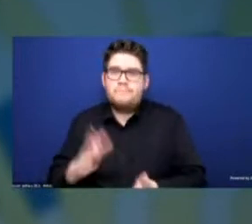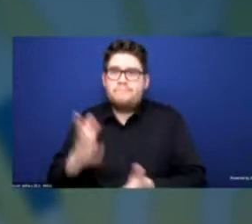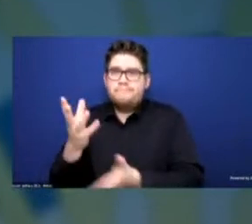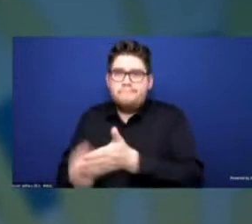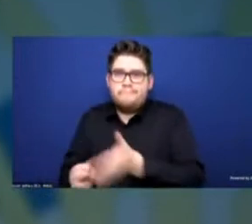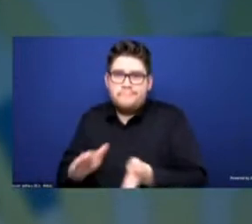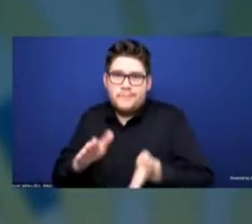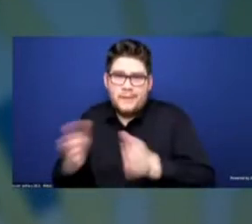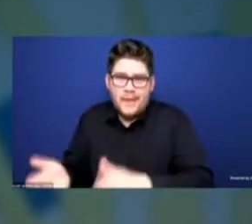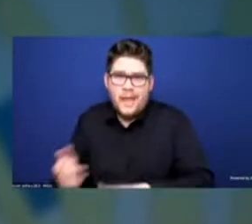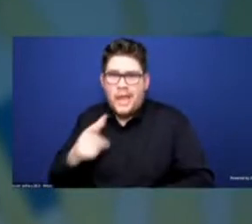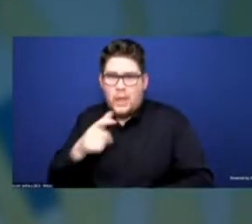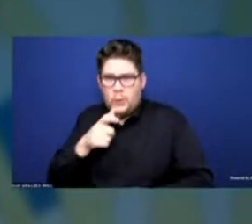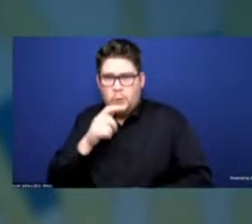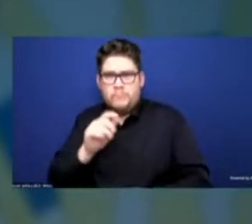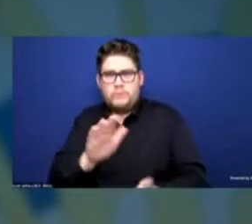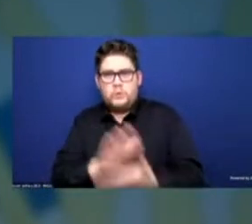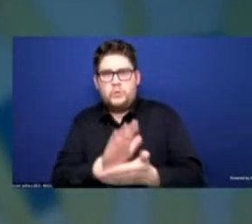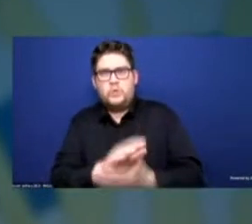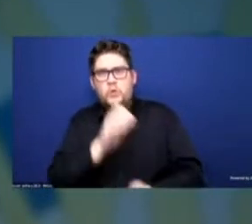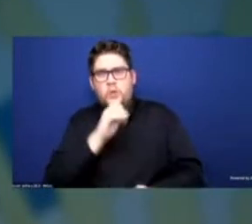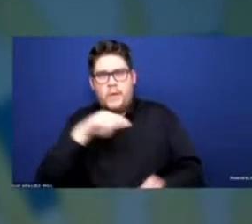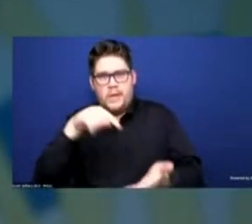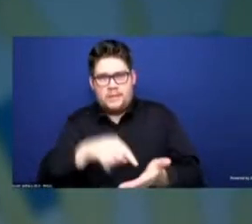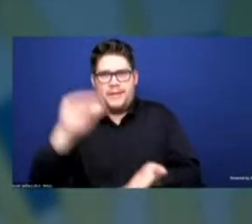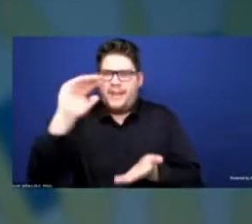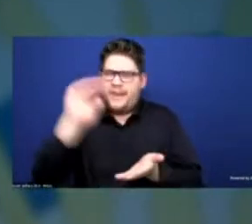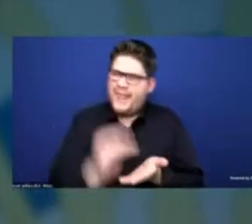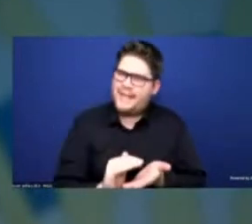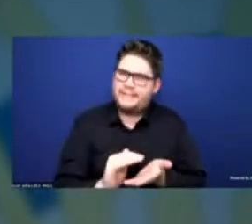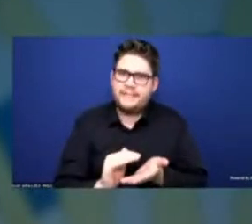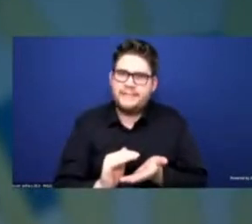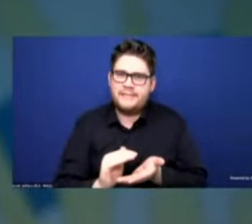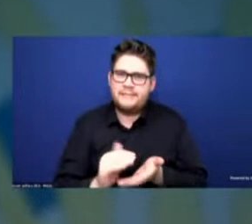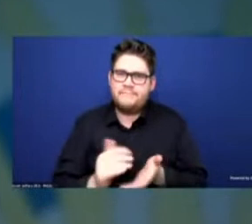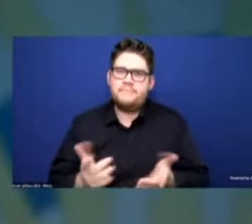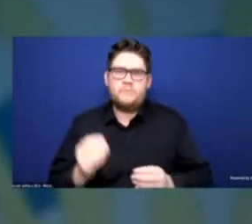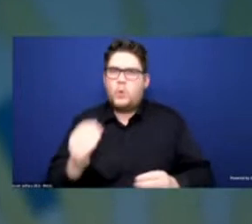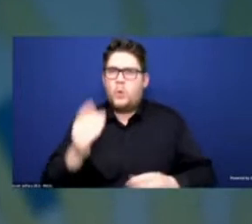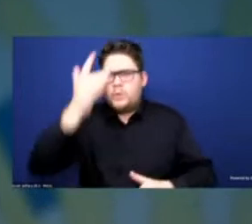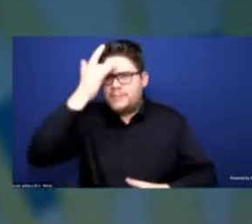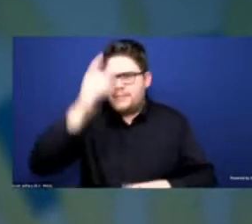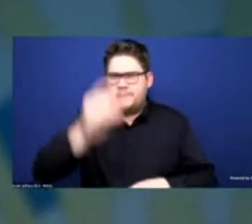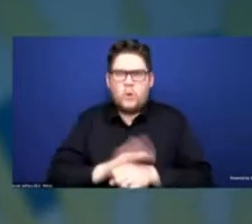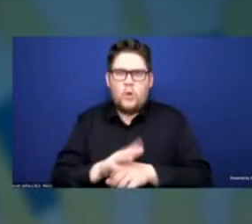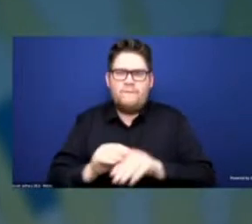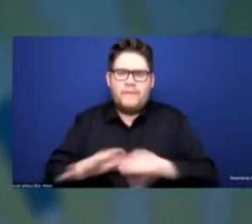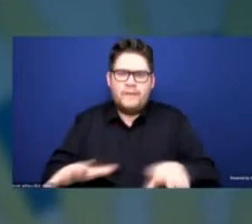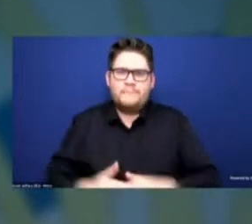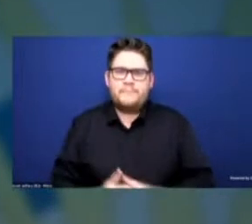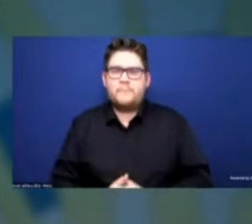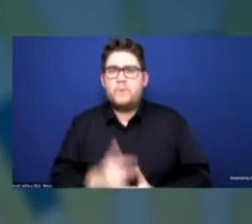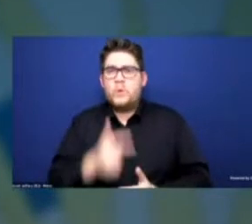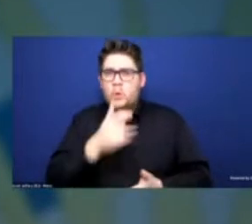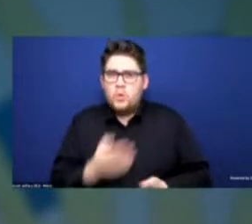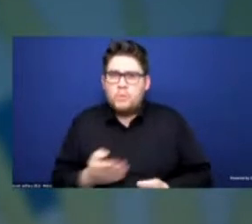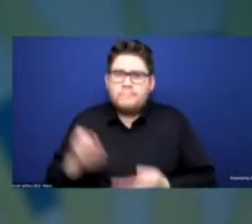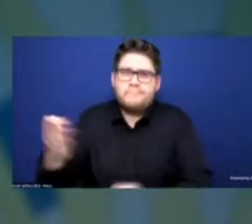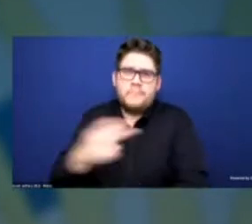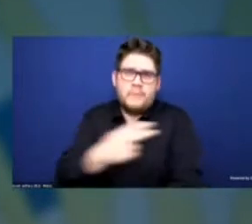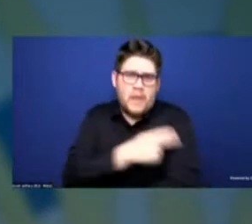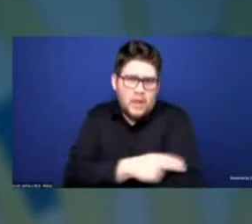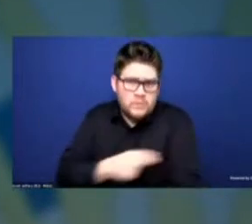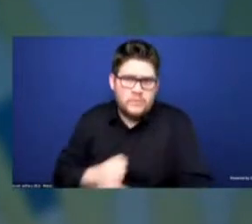6.23%，6.23%，占整个人口的是6.16%那么19岁以上厉害了，19岁以上厉害了